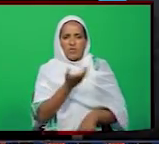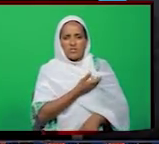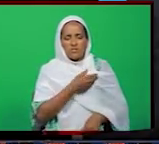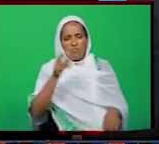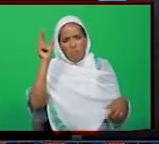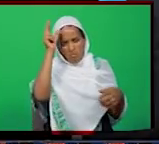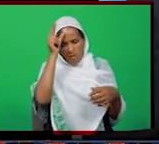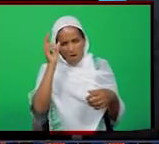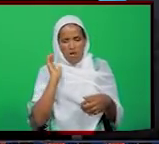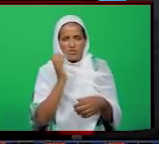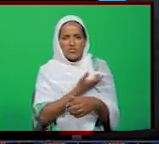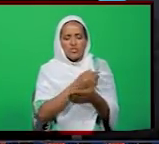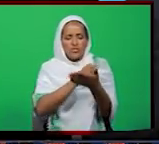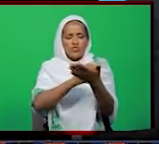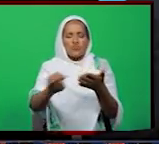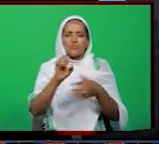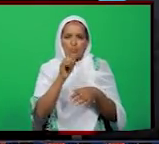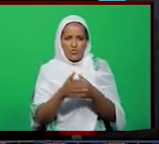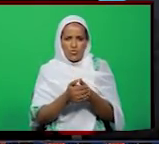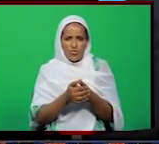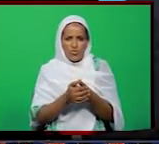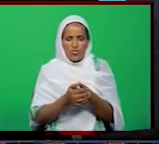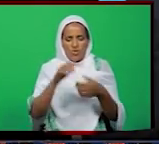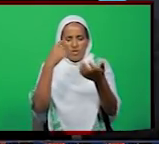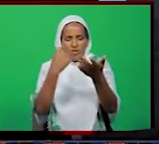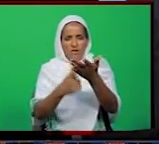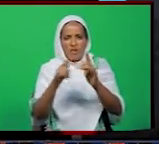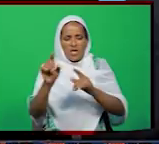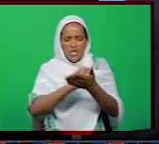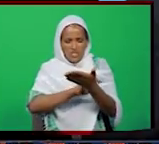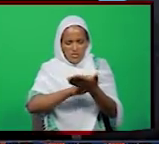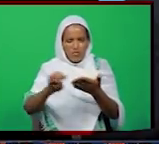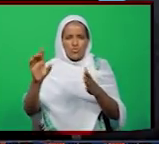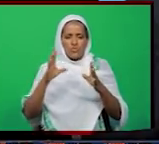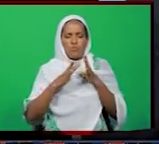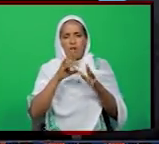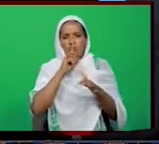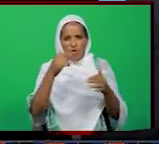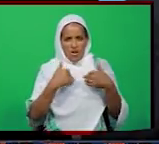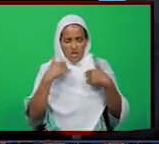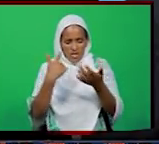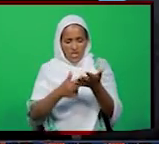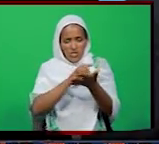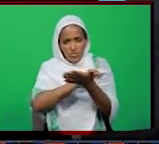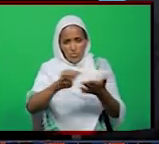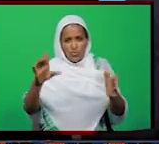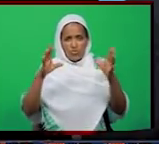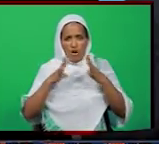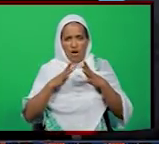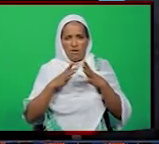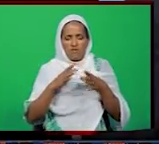ህዝባችን ባህላችን ቅዱስ ነው። ሆሊ ትራዲሽን ቅዱስ ባህል ነው ያለን። ይህን ቅዱስ